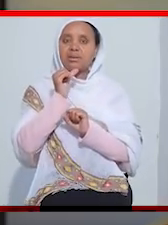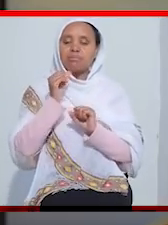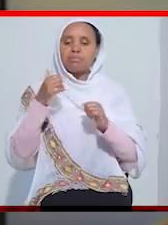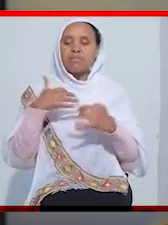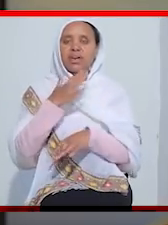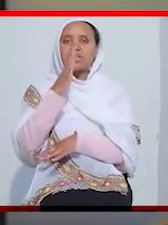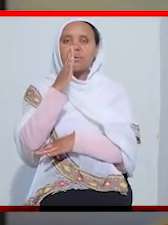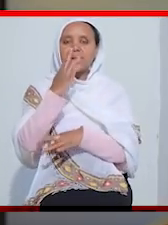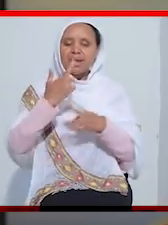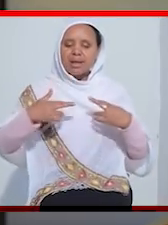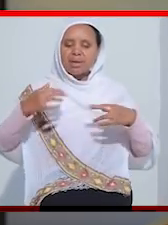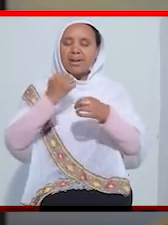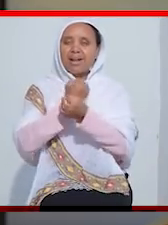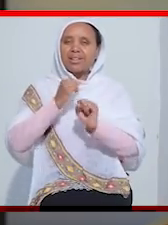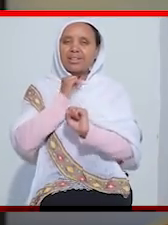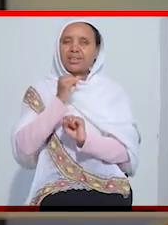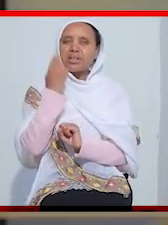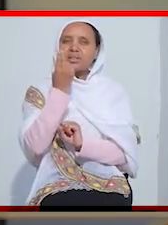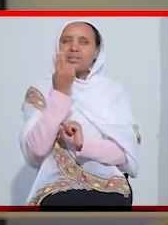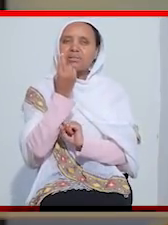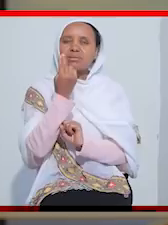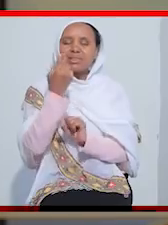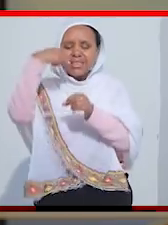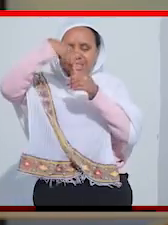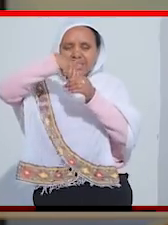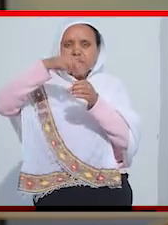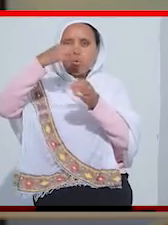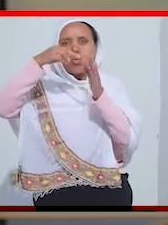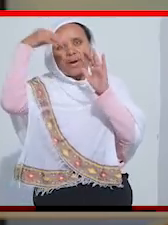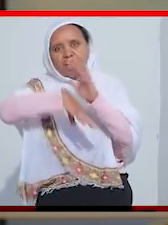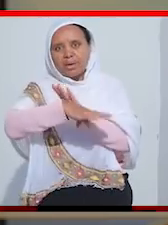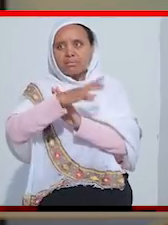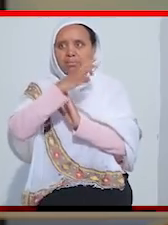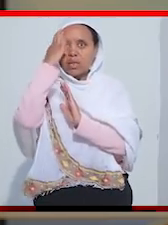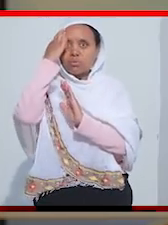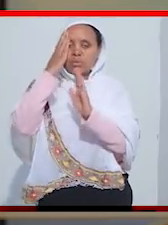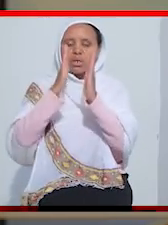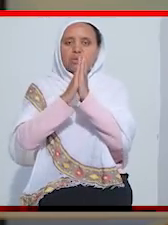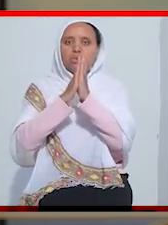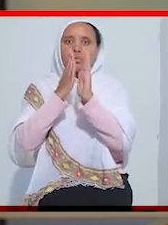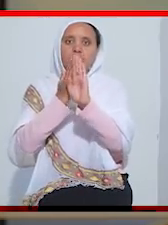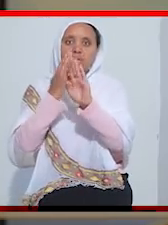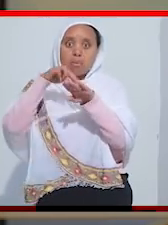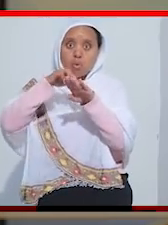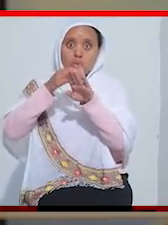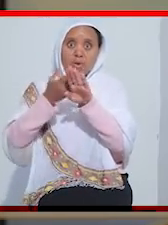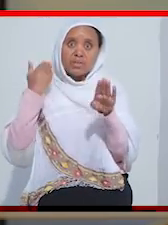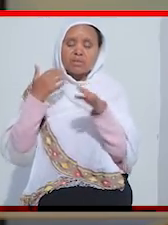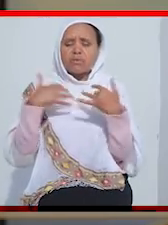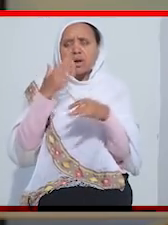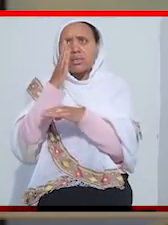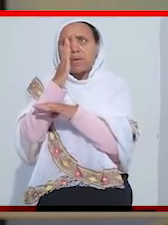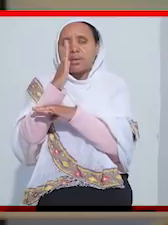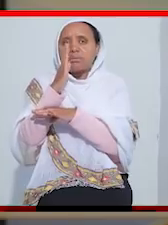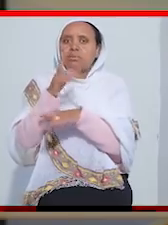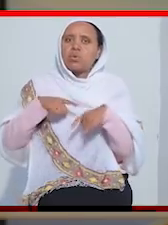ካልታሰረ፣ በፈሪሃ እግዚአብሔር ገመድ ካልታሰረ ጥልቅ ጉድጓድ ውስጥ ይወድቃል። ምክንያቱም ለጸሎት ከመቆሙ በፊት ፈሪሃ እግዚአብሔር